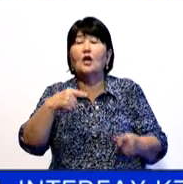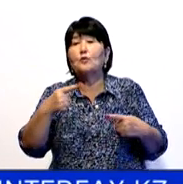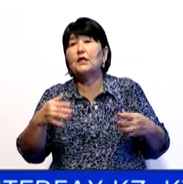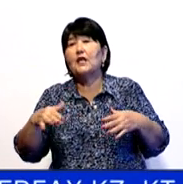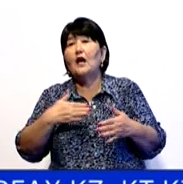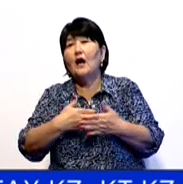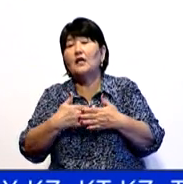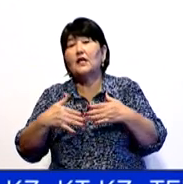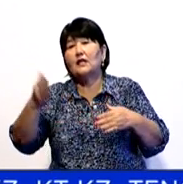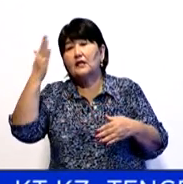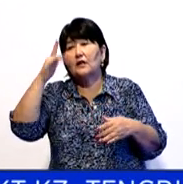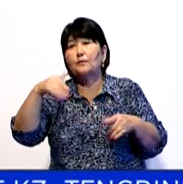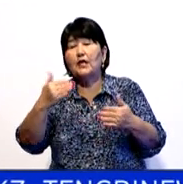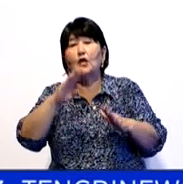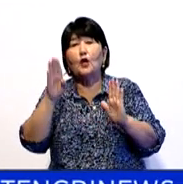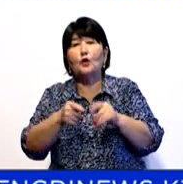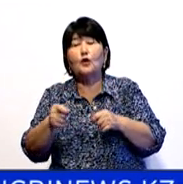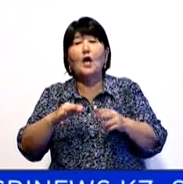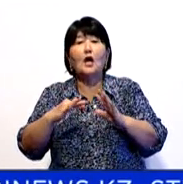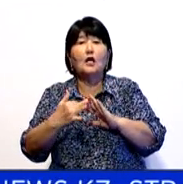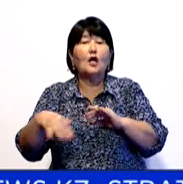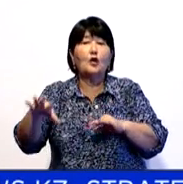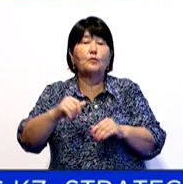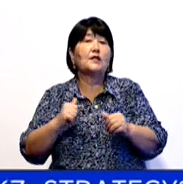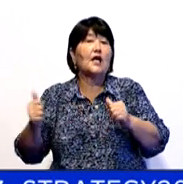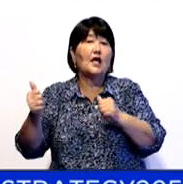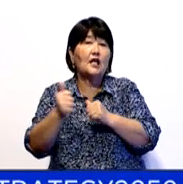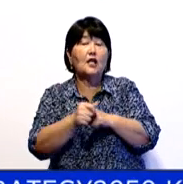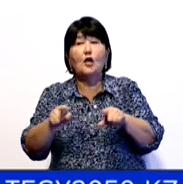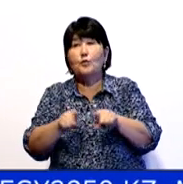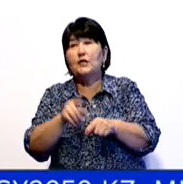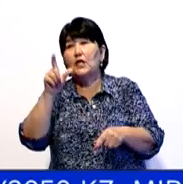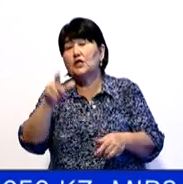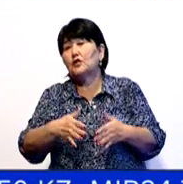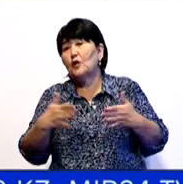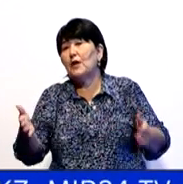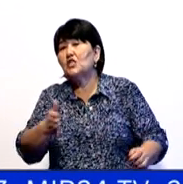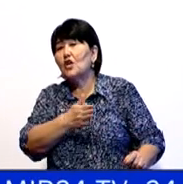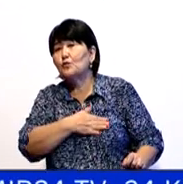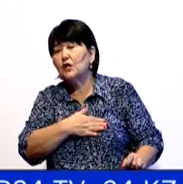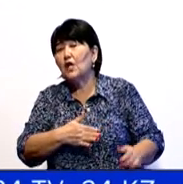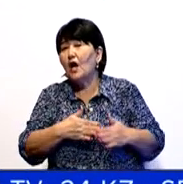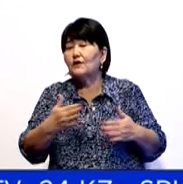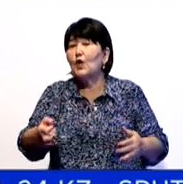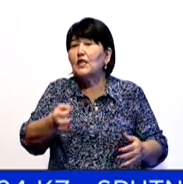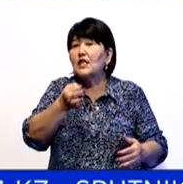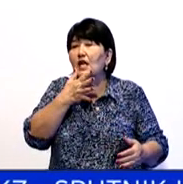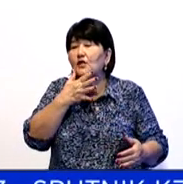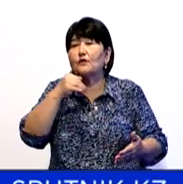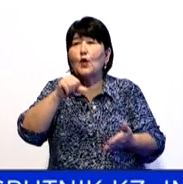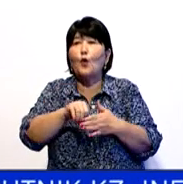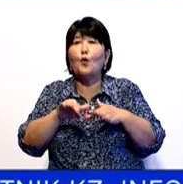организаторскому таланту неизменно под его руководством районы выходили в лидеры. Вместе с тем, это был человек с большим сердцем, высокими нравственными